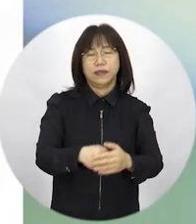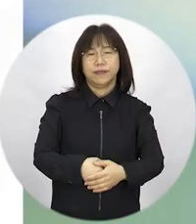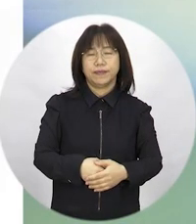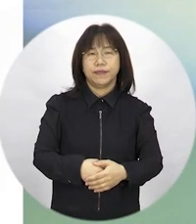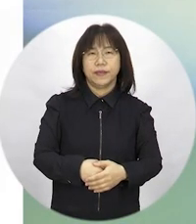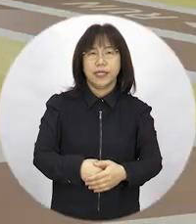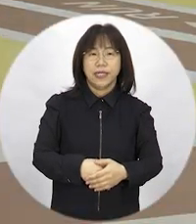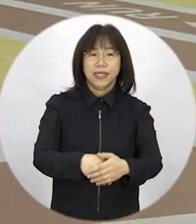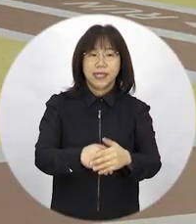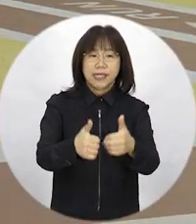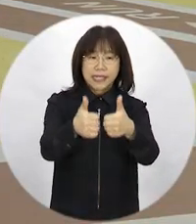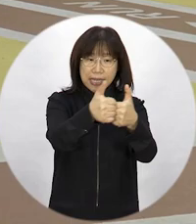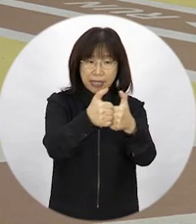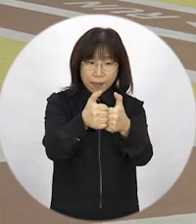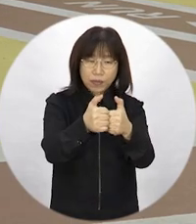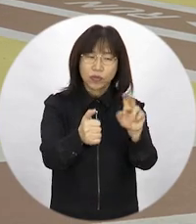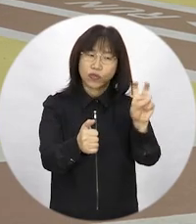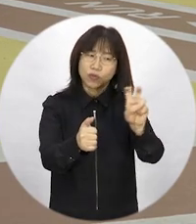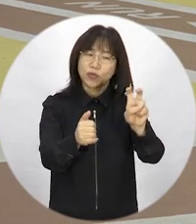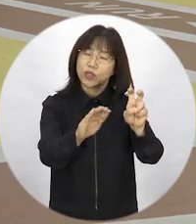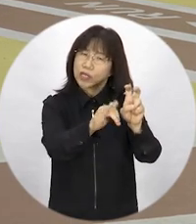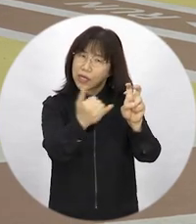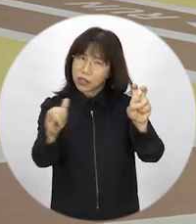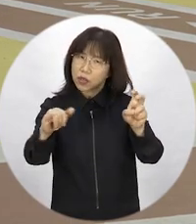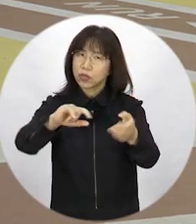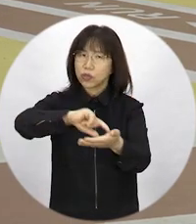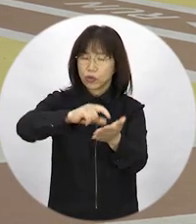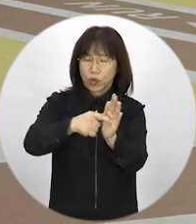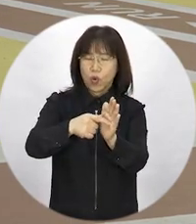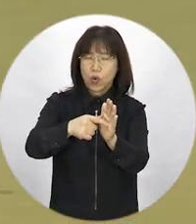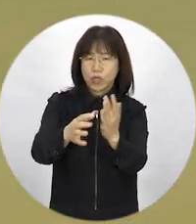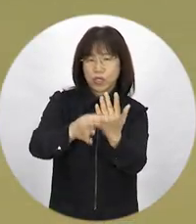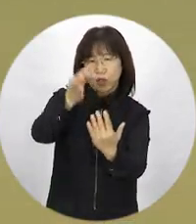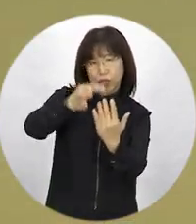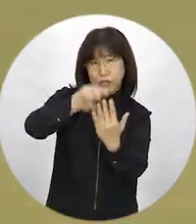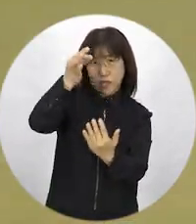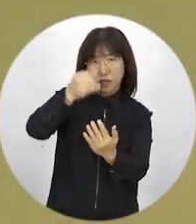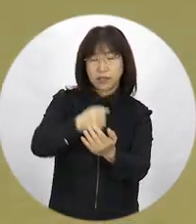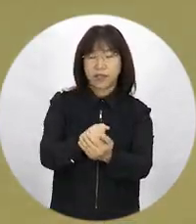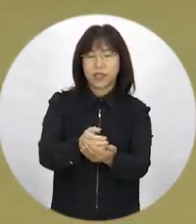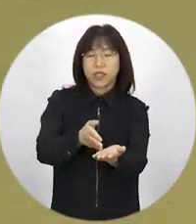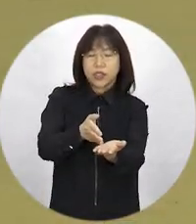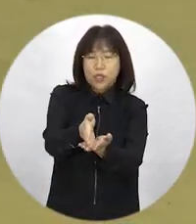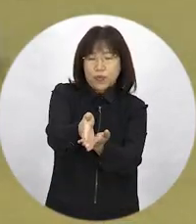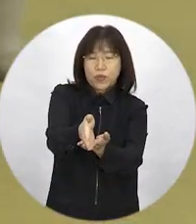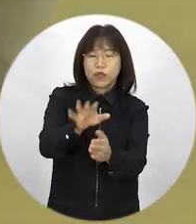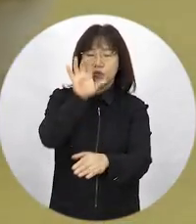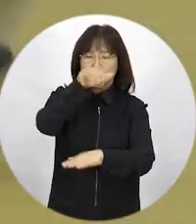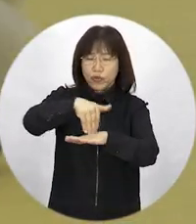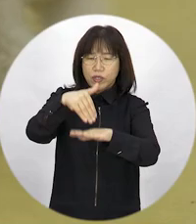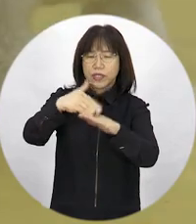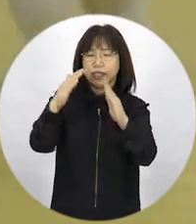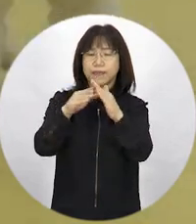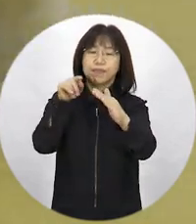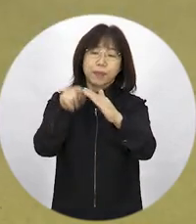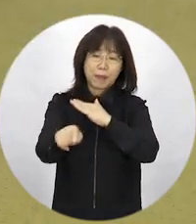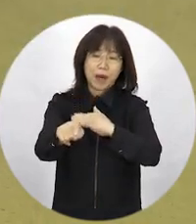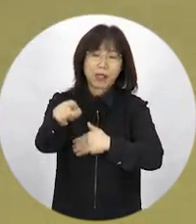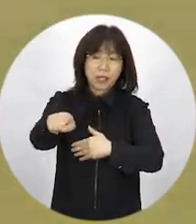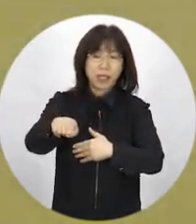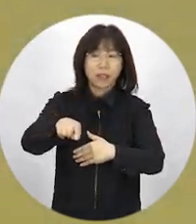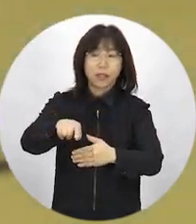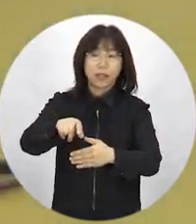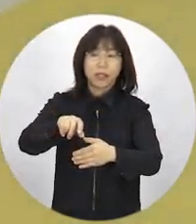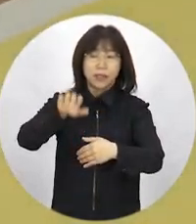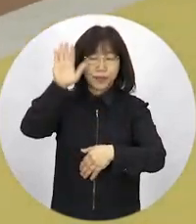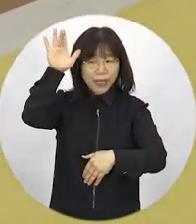됩니다. 신청 후 상담을 통해 20가구를 선발하며 선정된 가구에는 전문 훈련사가 3회 방문해